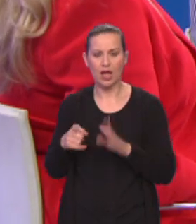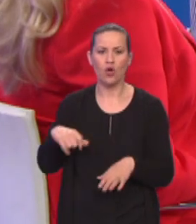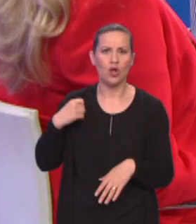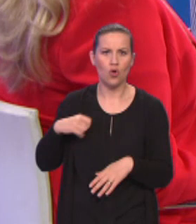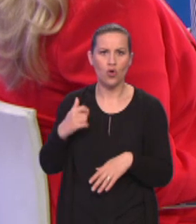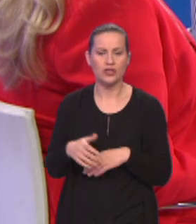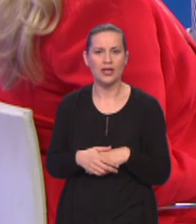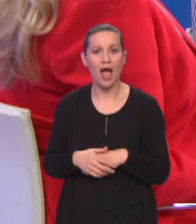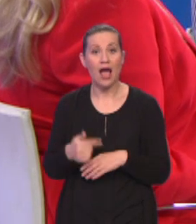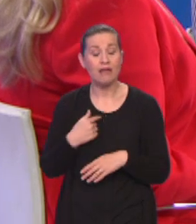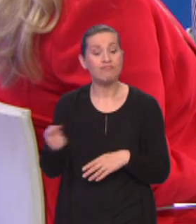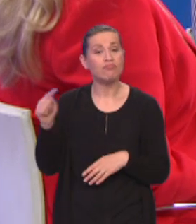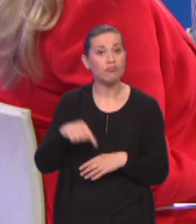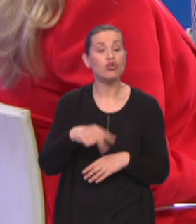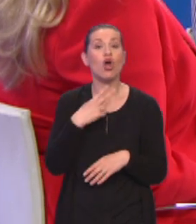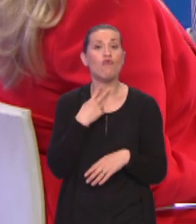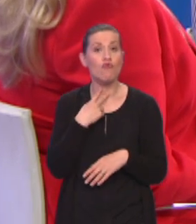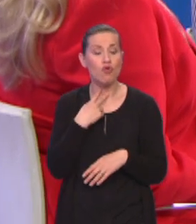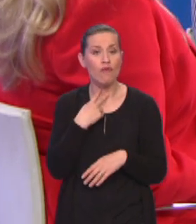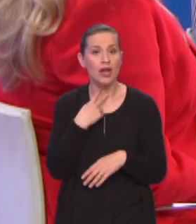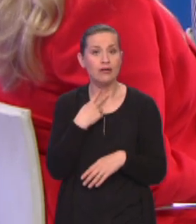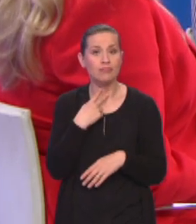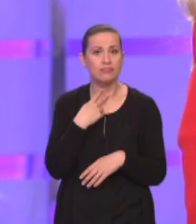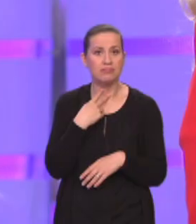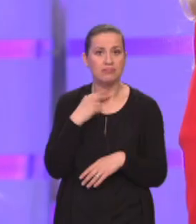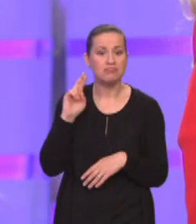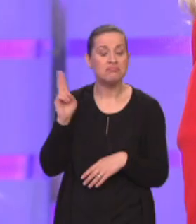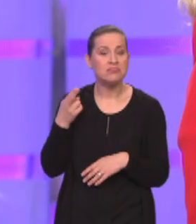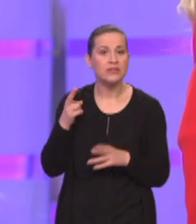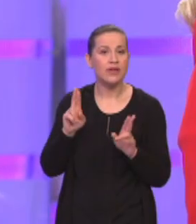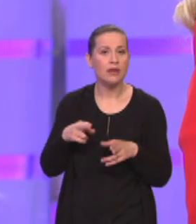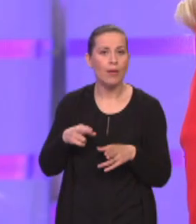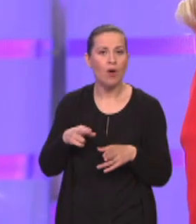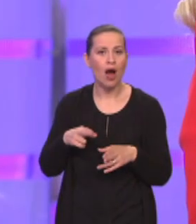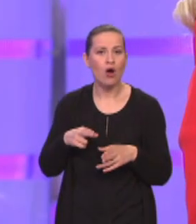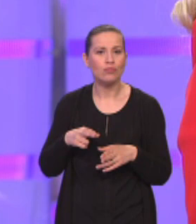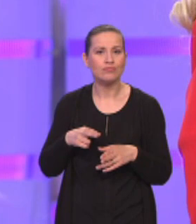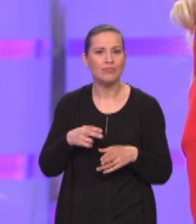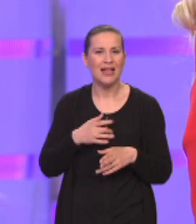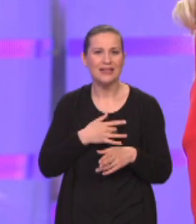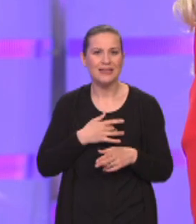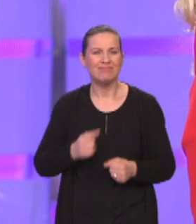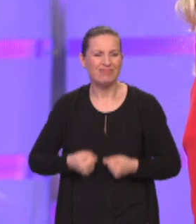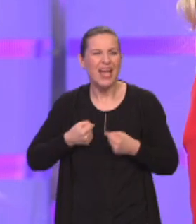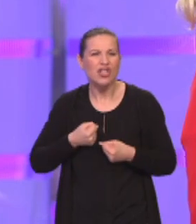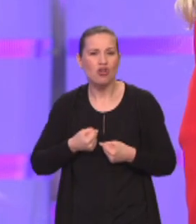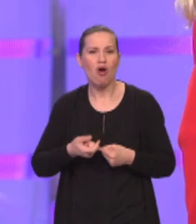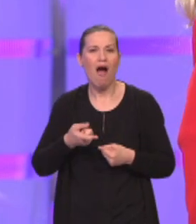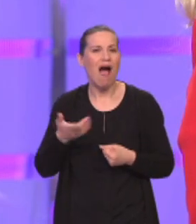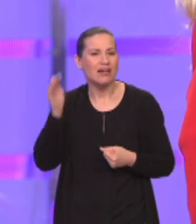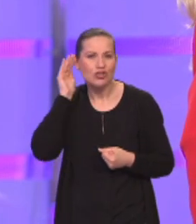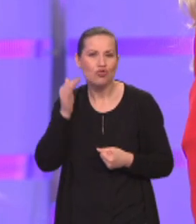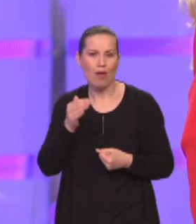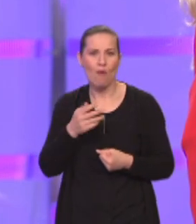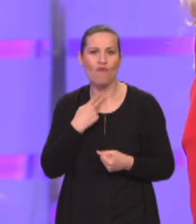Par godina. Došla u Vukovar, onako, imamo svi nekako slabo srce kad čujemo Vukovar. Međutim, ti leptirići